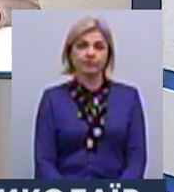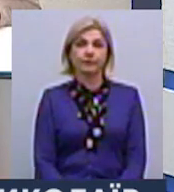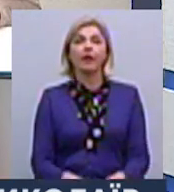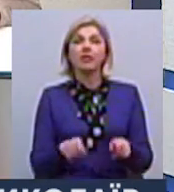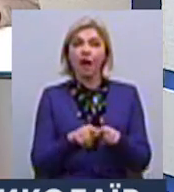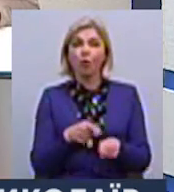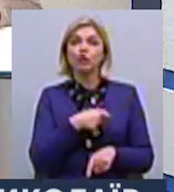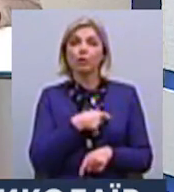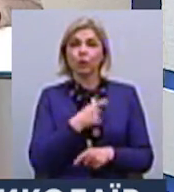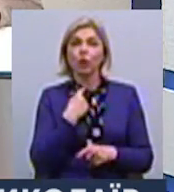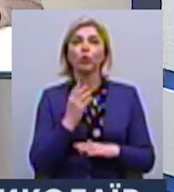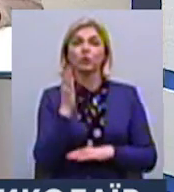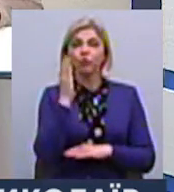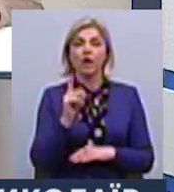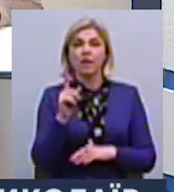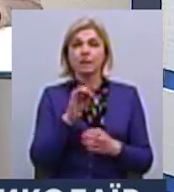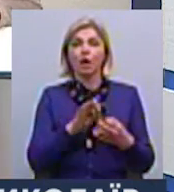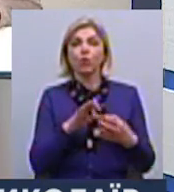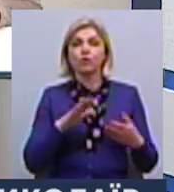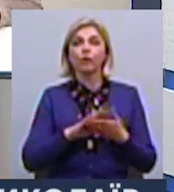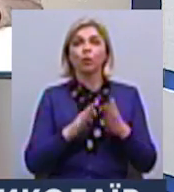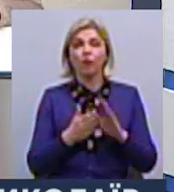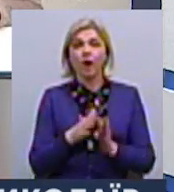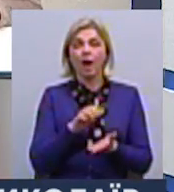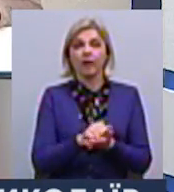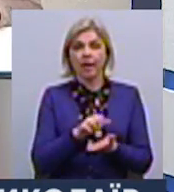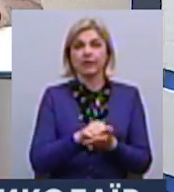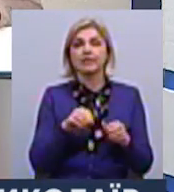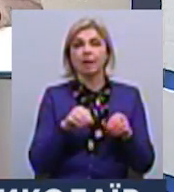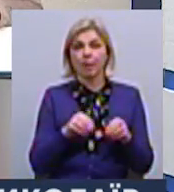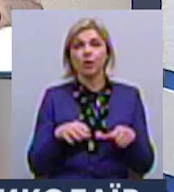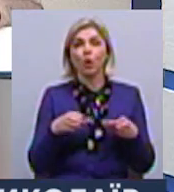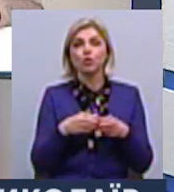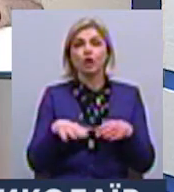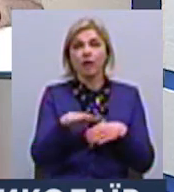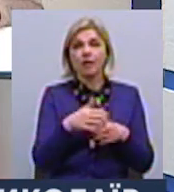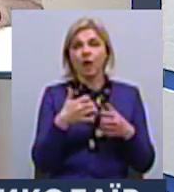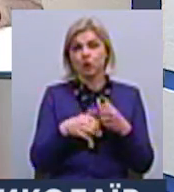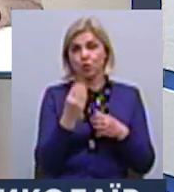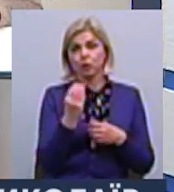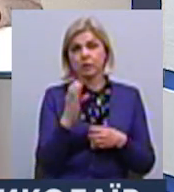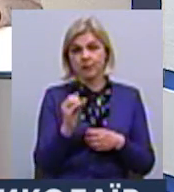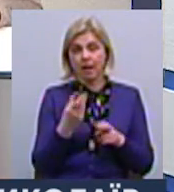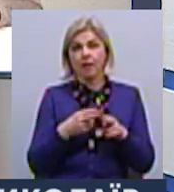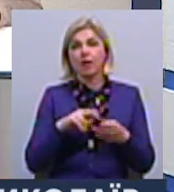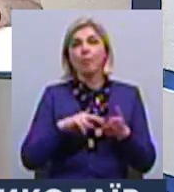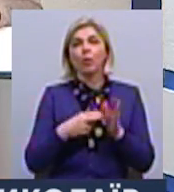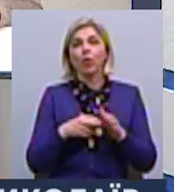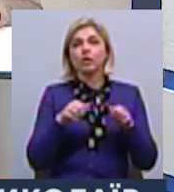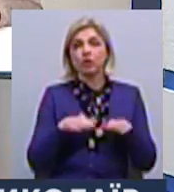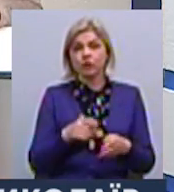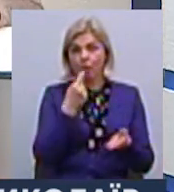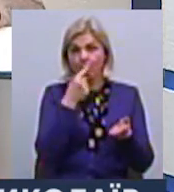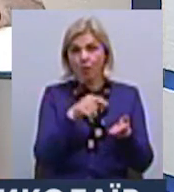Також депутати проголосували за розірвання договору оренди земельної ділянки на Херсонському шосе. Цей проект рішення потрапив